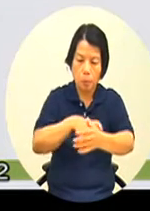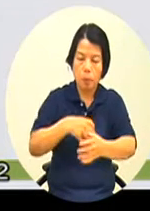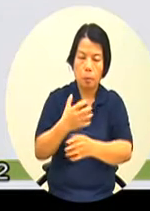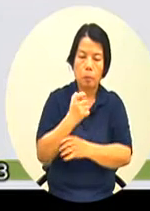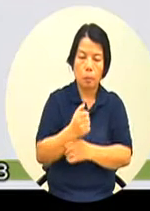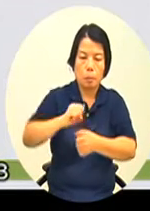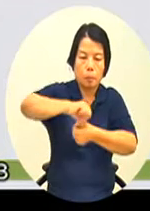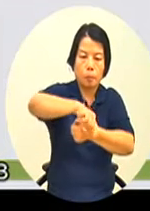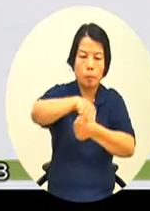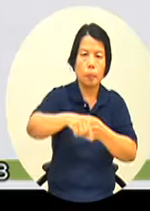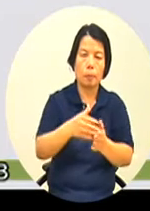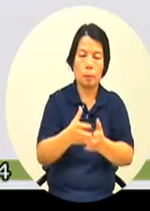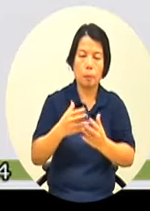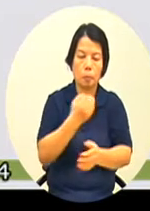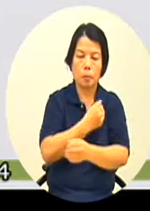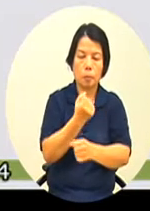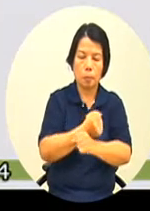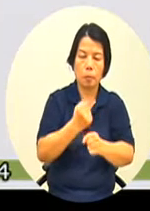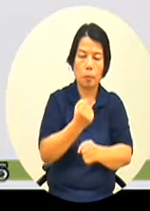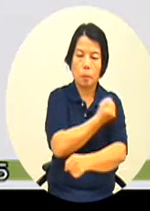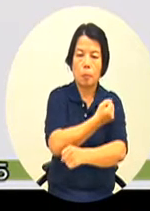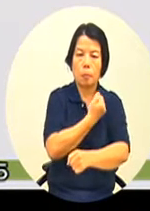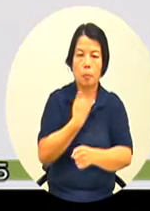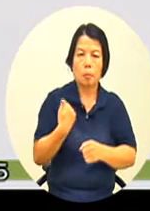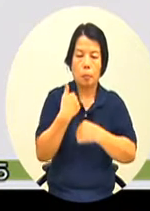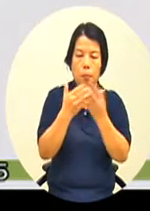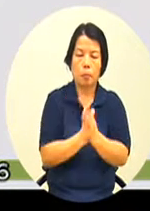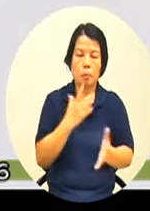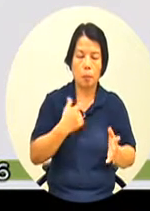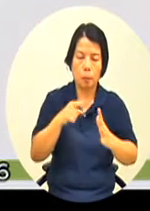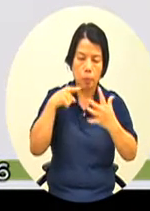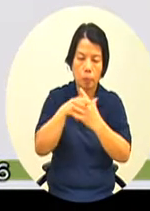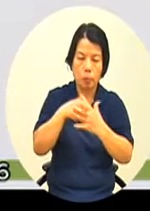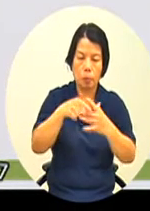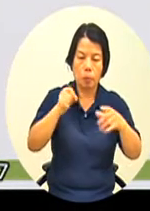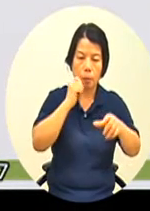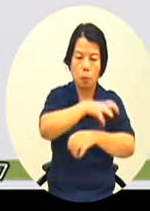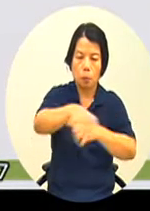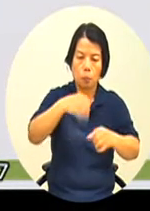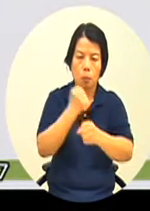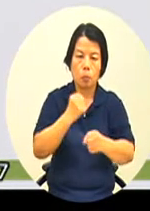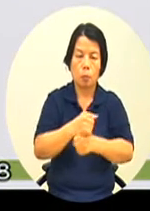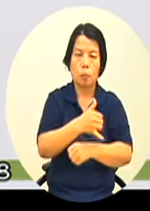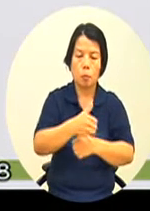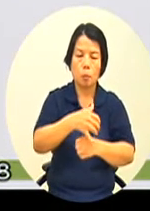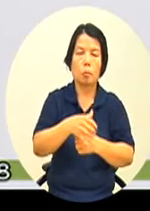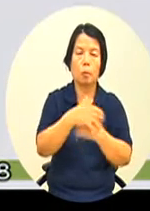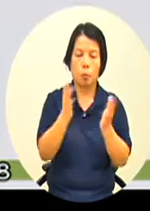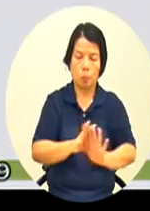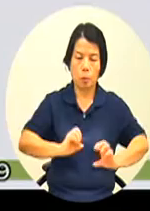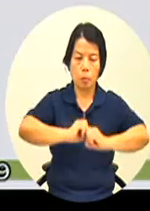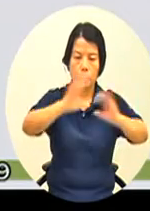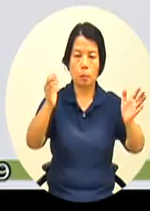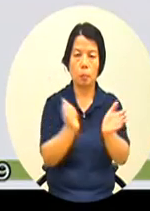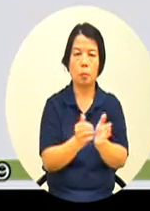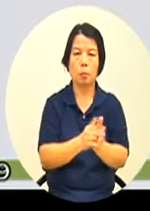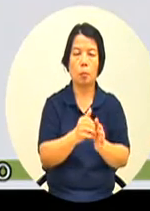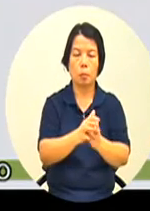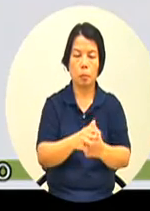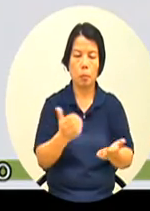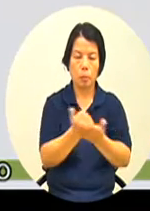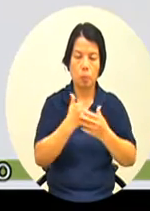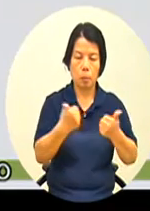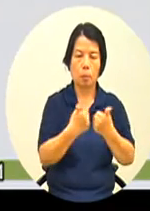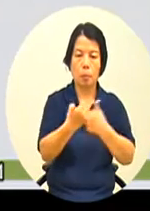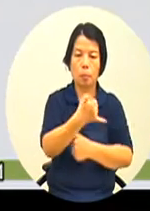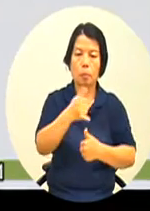质检功能，来致力建构我们一个廉洁透明的公务环境。以上的报告敬请各位议员女士先生